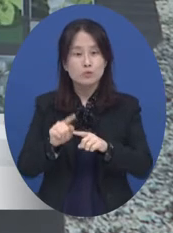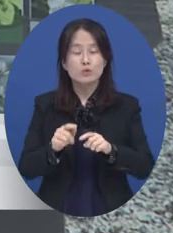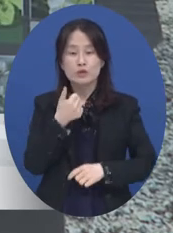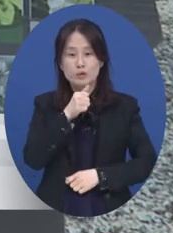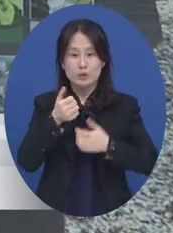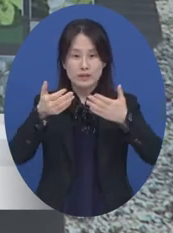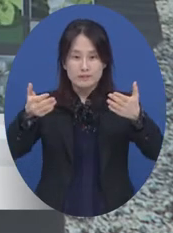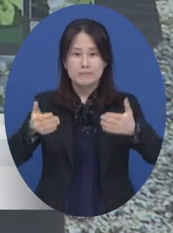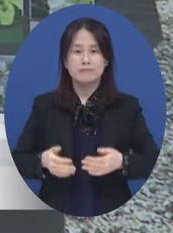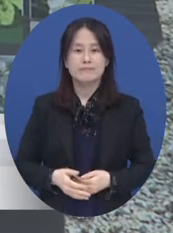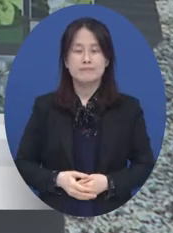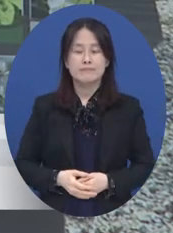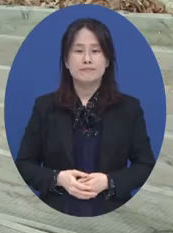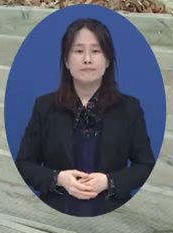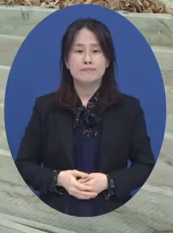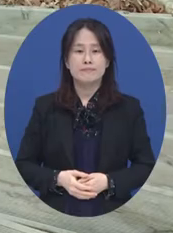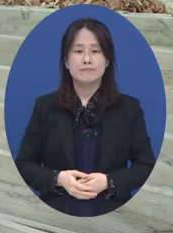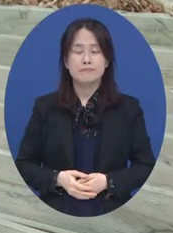찾아가봤습니다